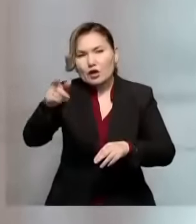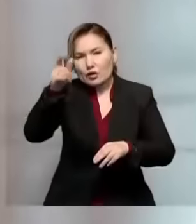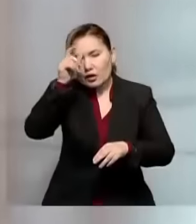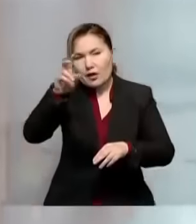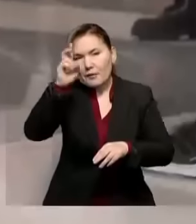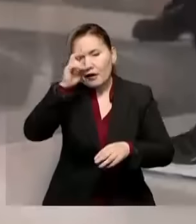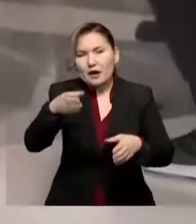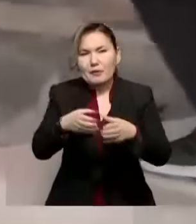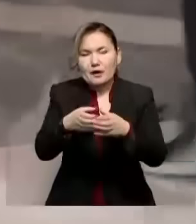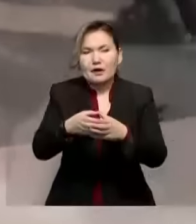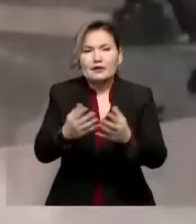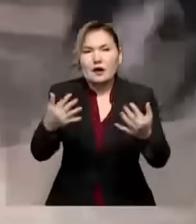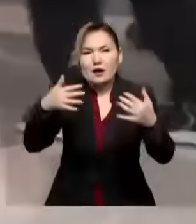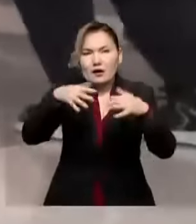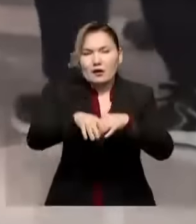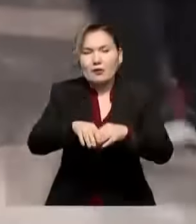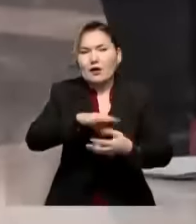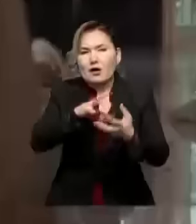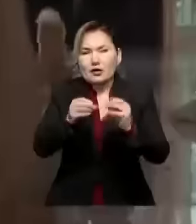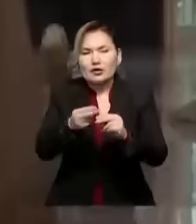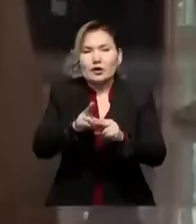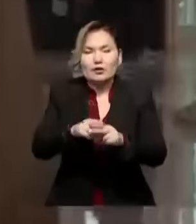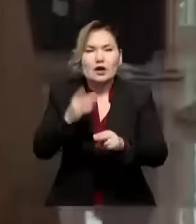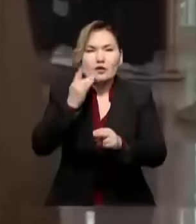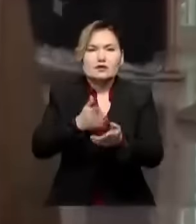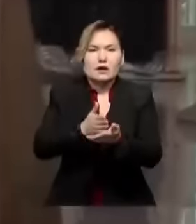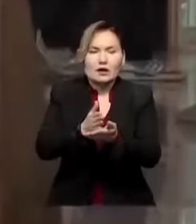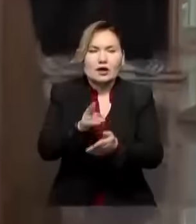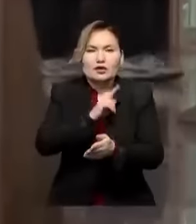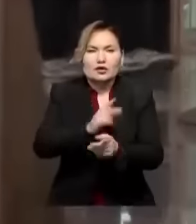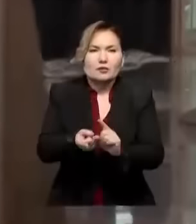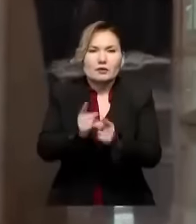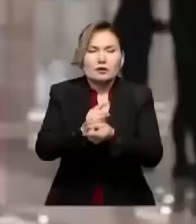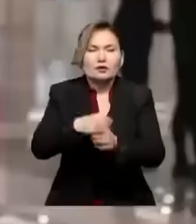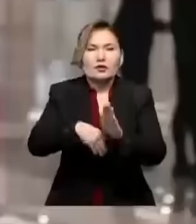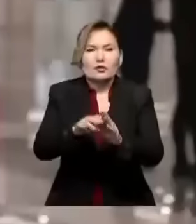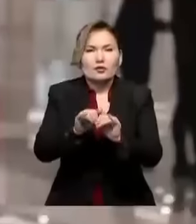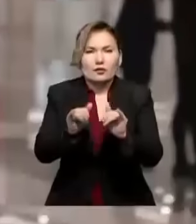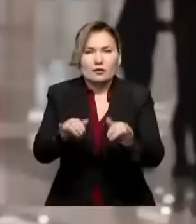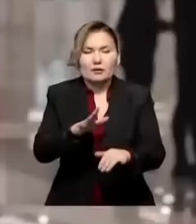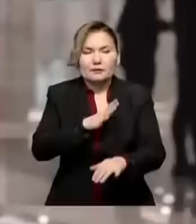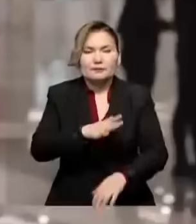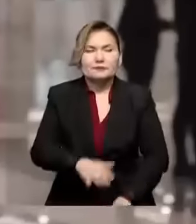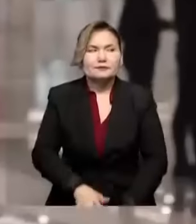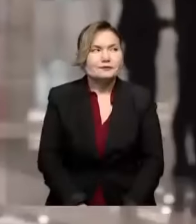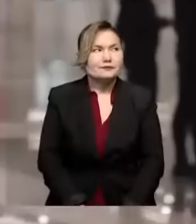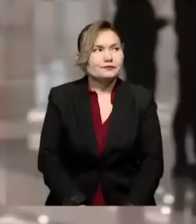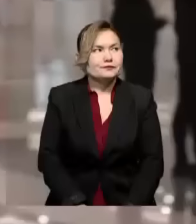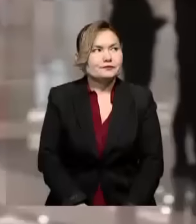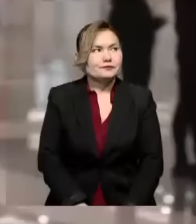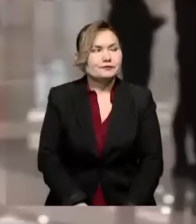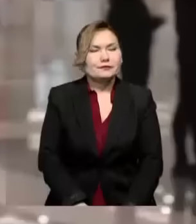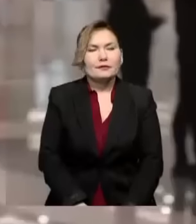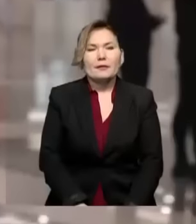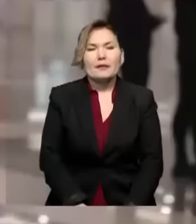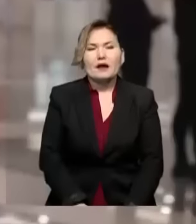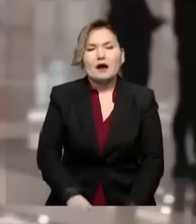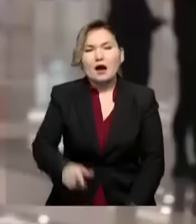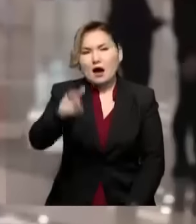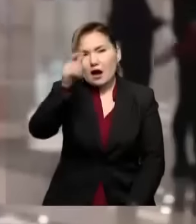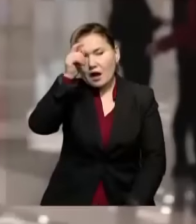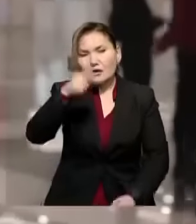ұйымы сияқты интеграциялық құрылымдар бұл ұстанымның өзгеруіне ықпал еткен. Atatürk döneminde Nevruz'un Atatürk